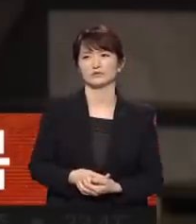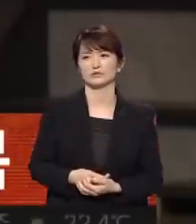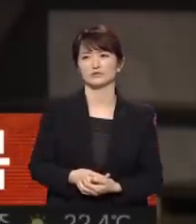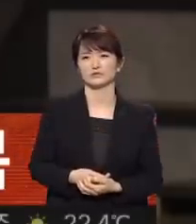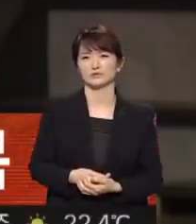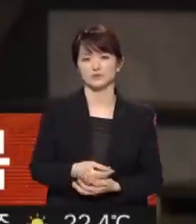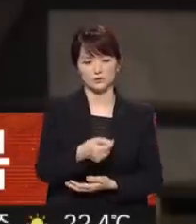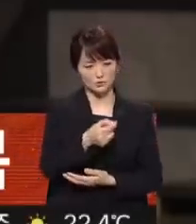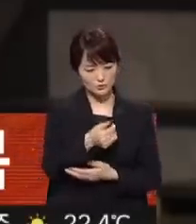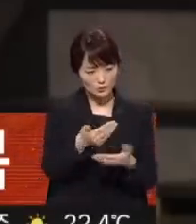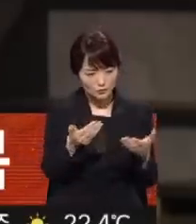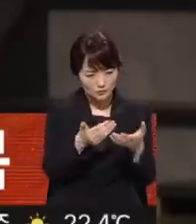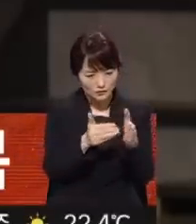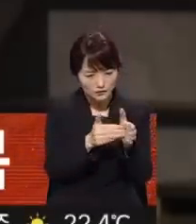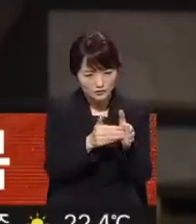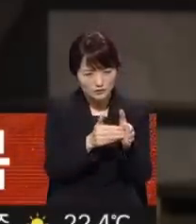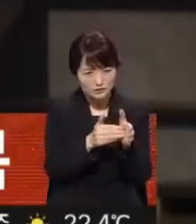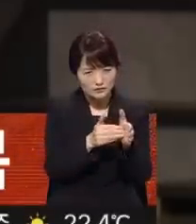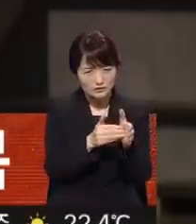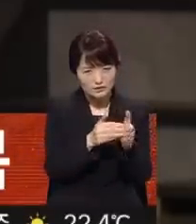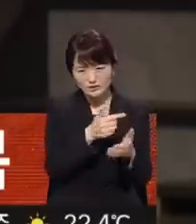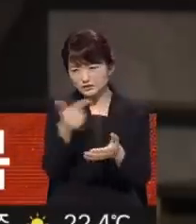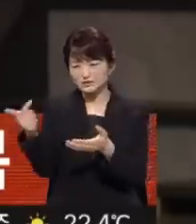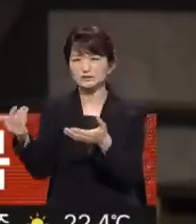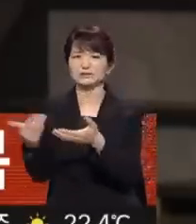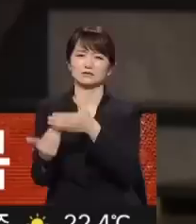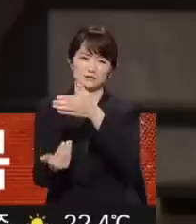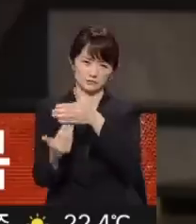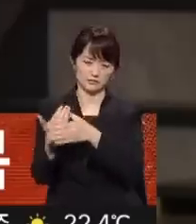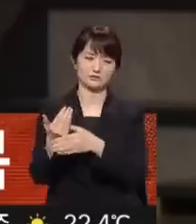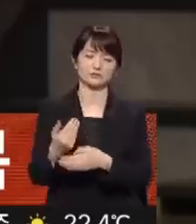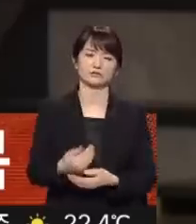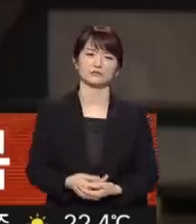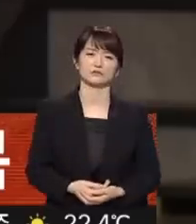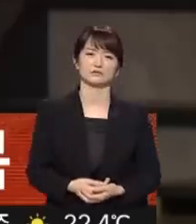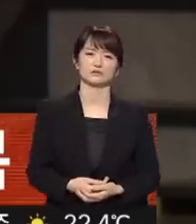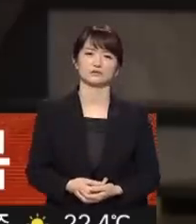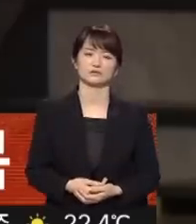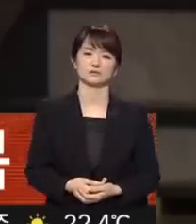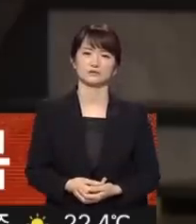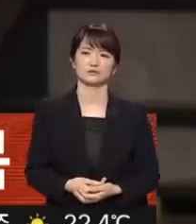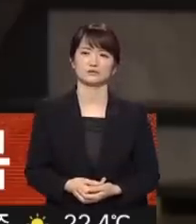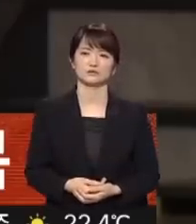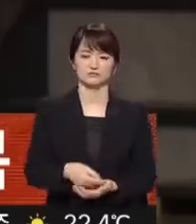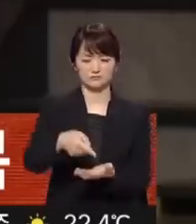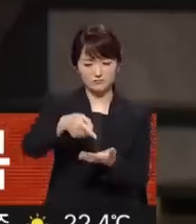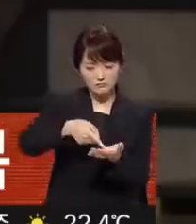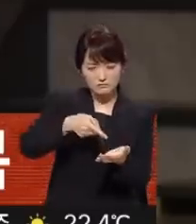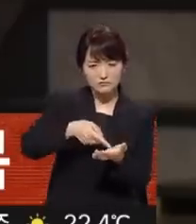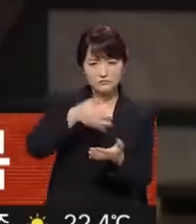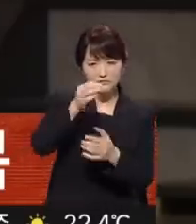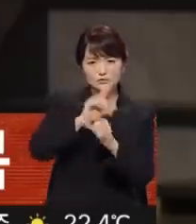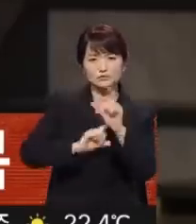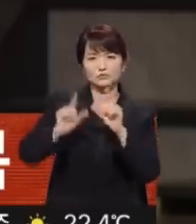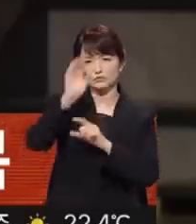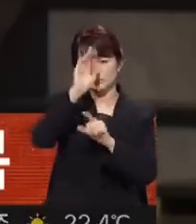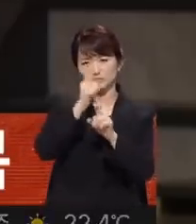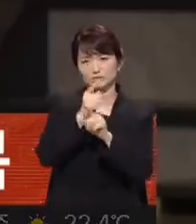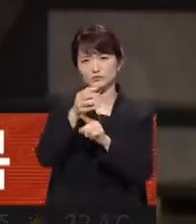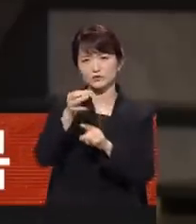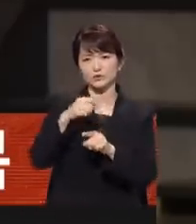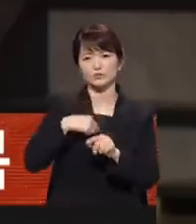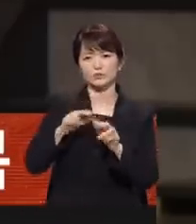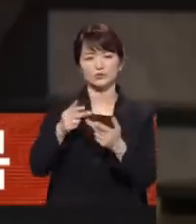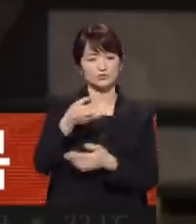막을 걸 갖다가 이 가래로 맞게 이제 생겼는데 예. 지금 이제 보게 되면 시술비 추가 치료비를 갖다가 본인